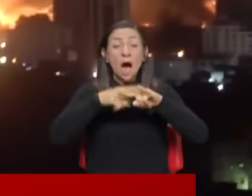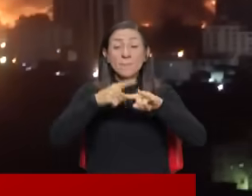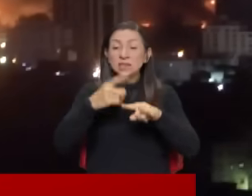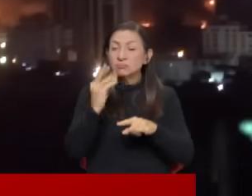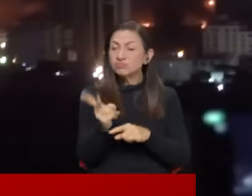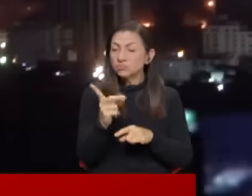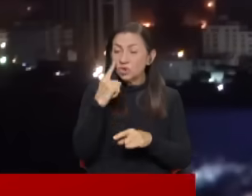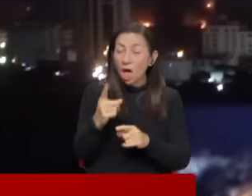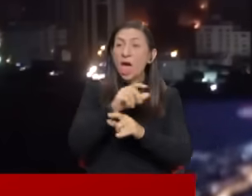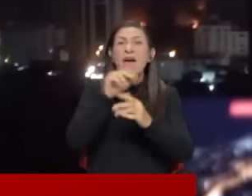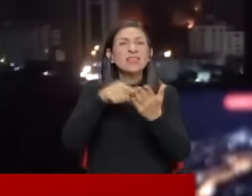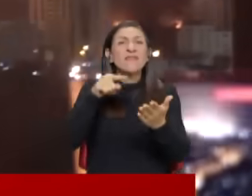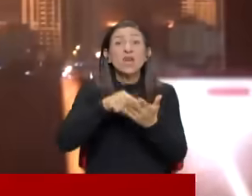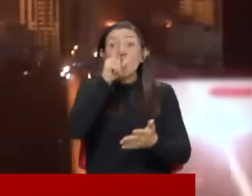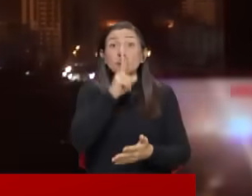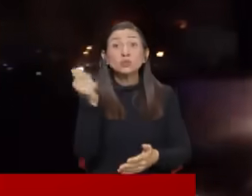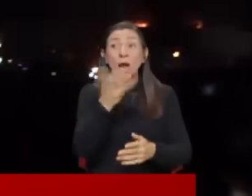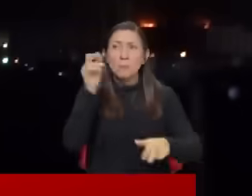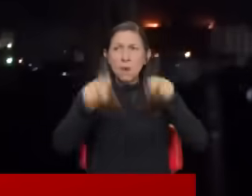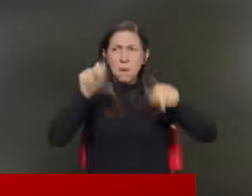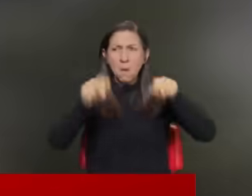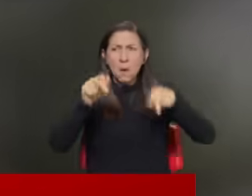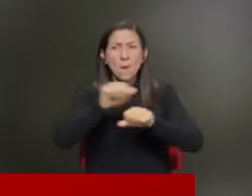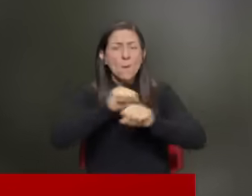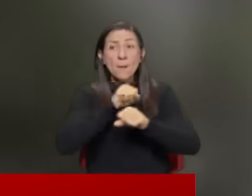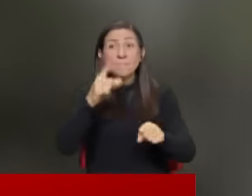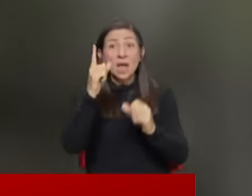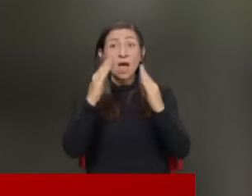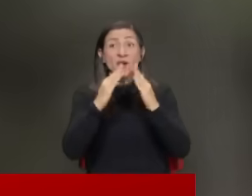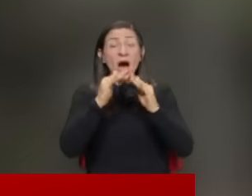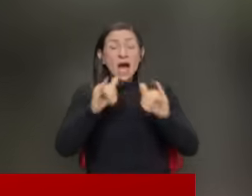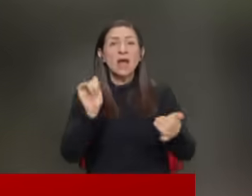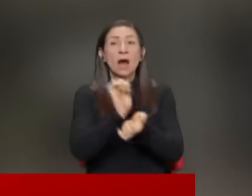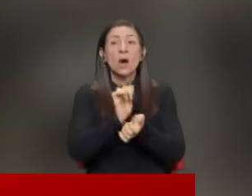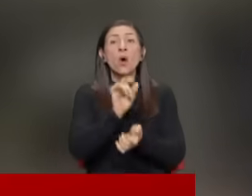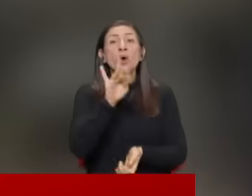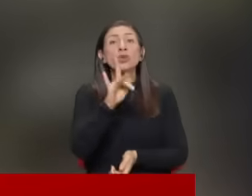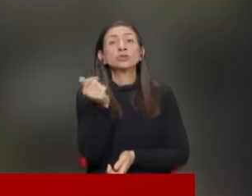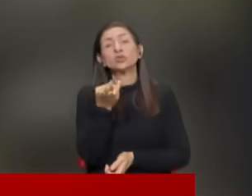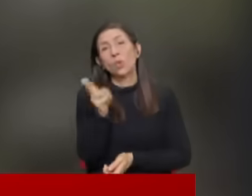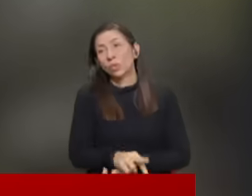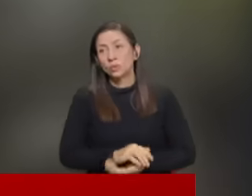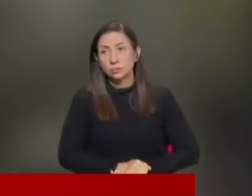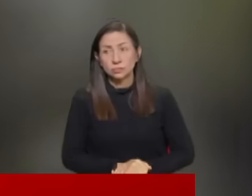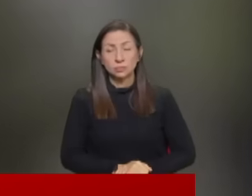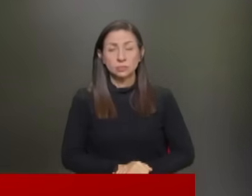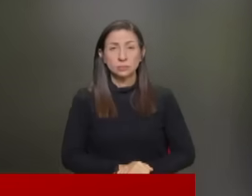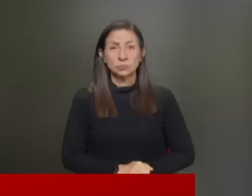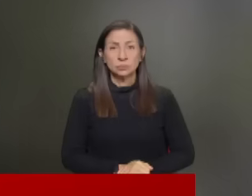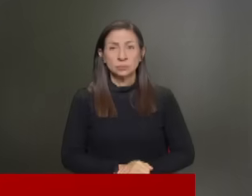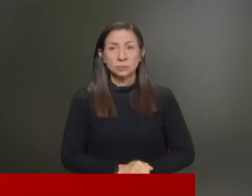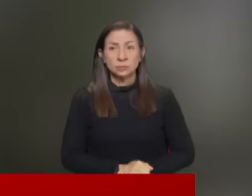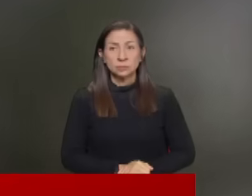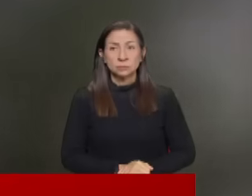sürdüğü hedeflere 200 saldırı düzenledi. Saldırılarda bir evde aynı aileden 14 kişi yaşamını yitirdi.